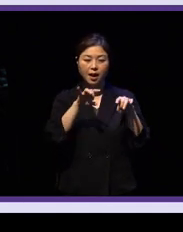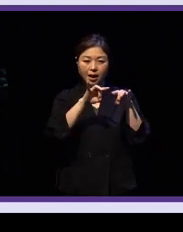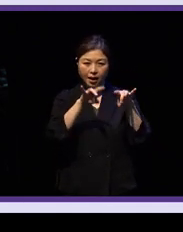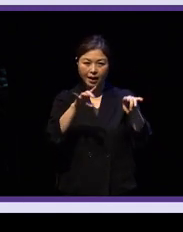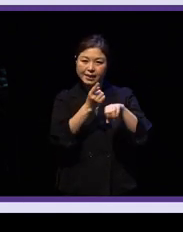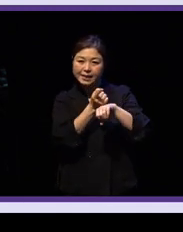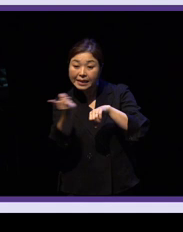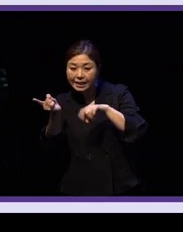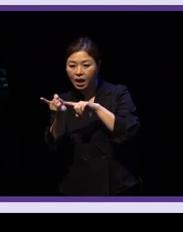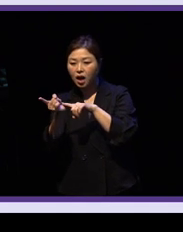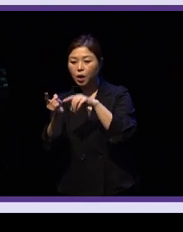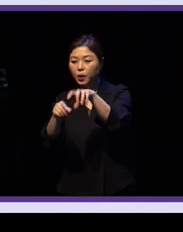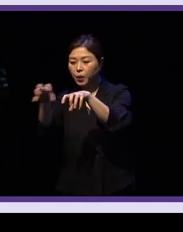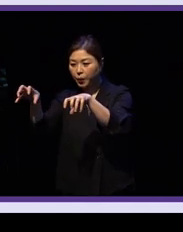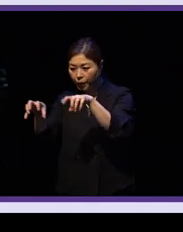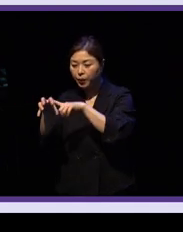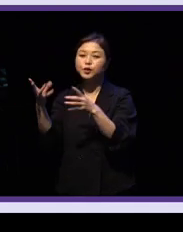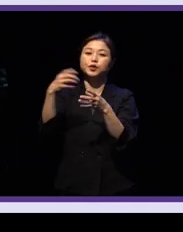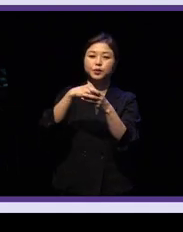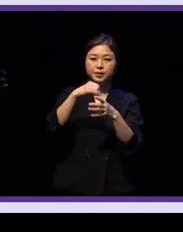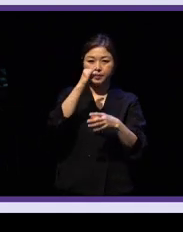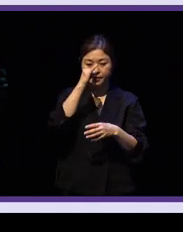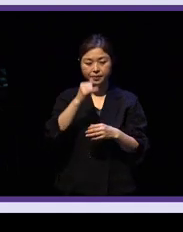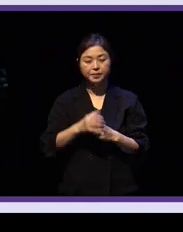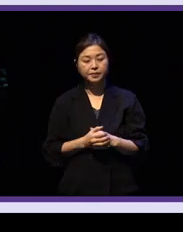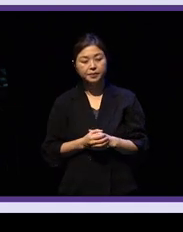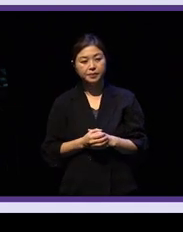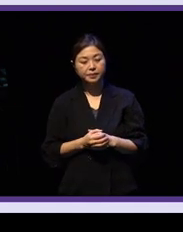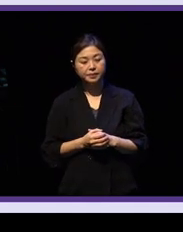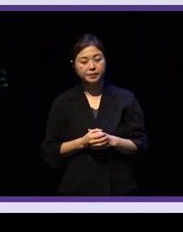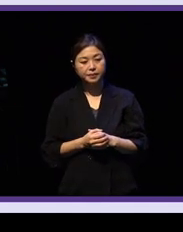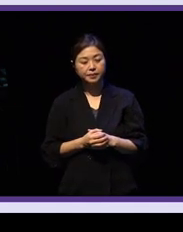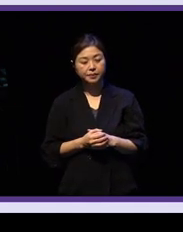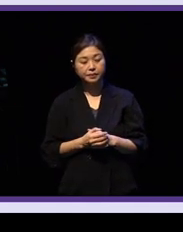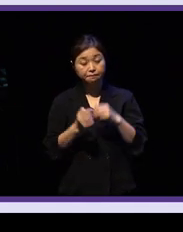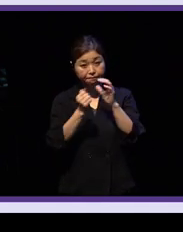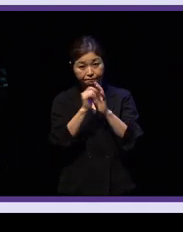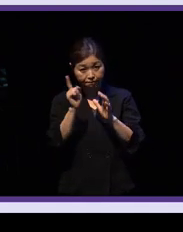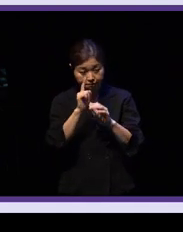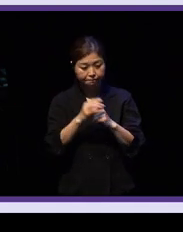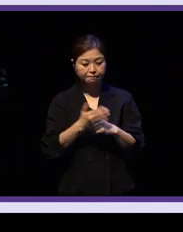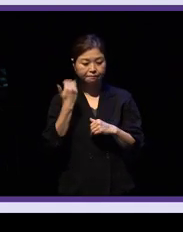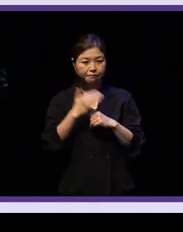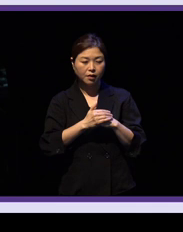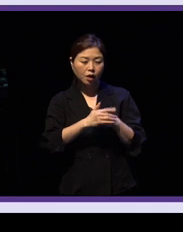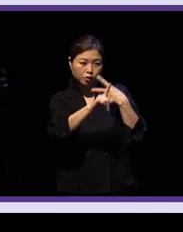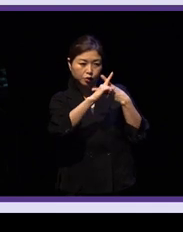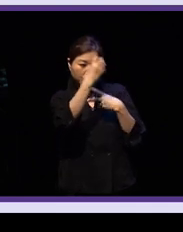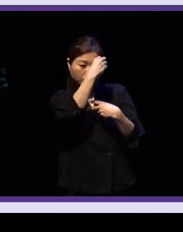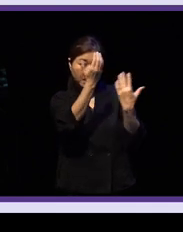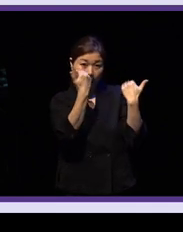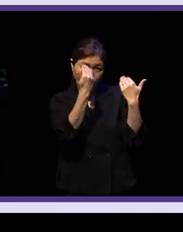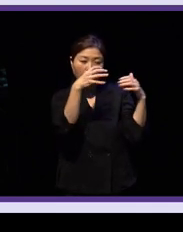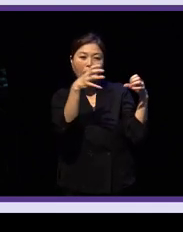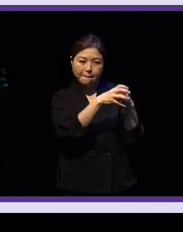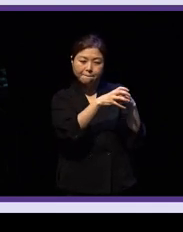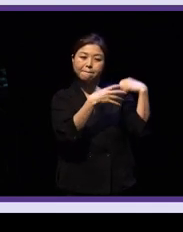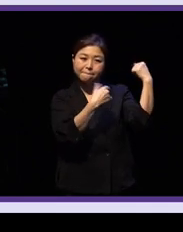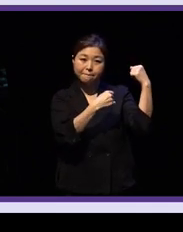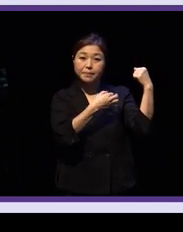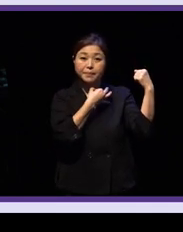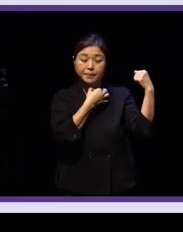유형들을 추가가 됐다는 부분들 말씀을 드리겠고요 한 가지 쭉 특이사항은 뭐 기존의 중고등학교가 조금 통합적으로 운영이